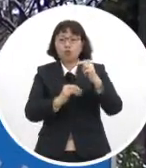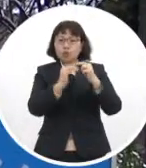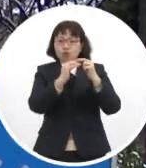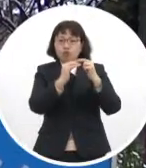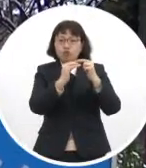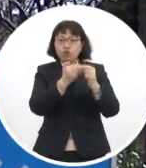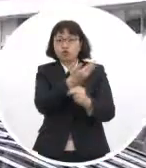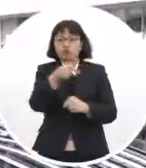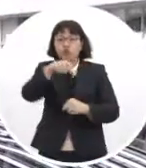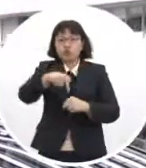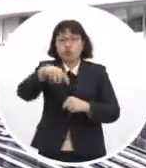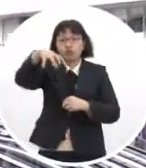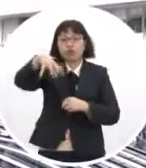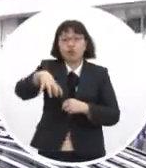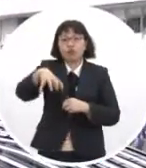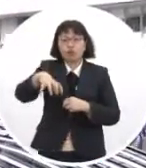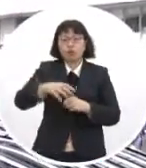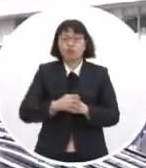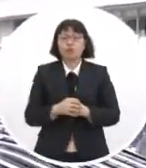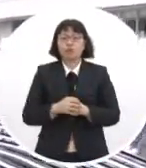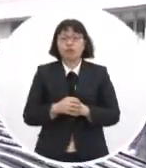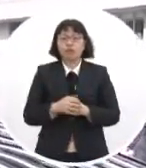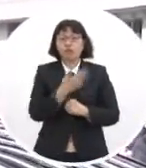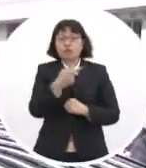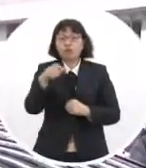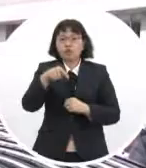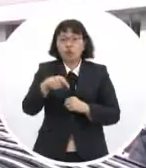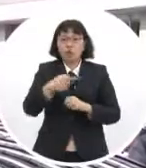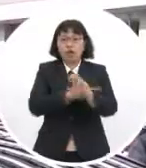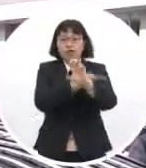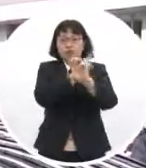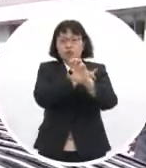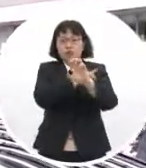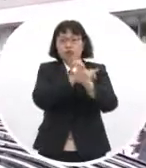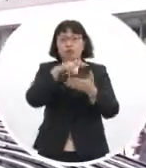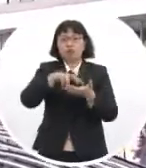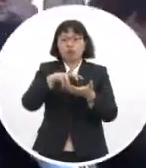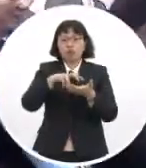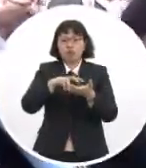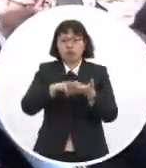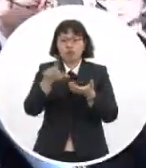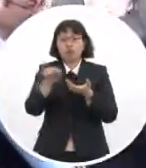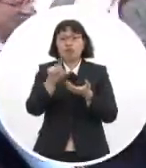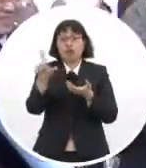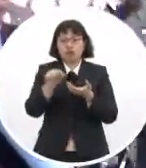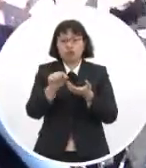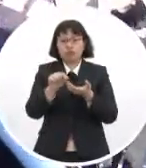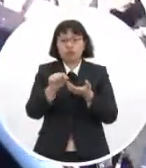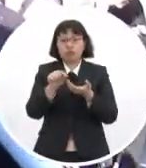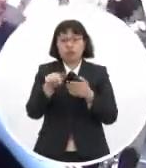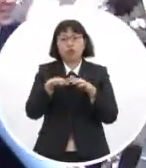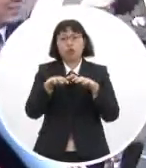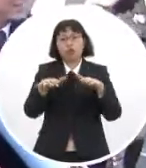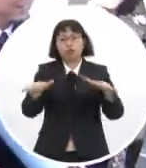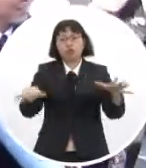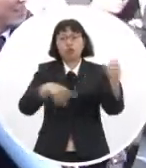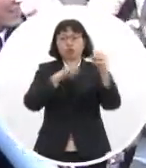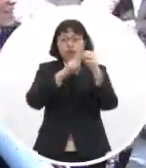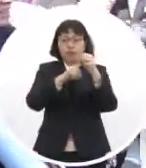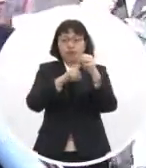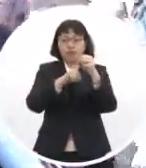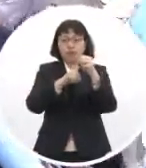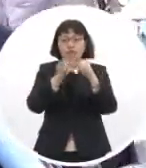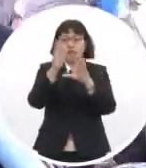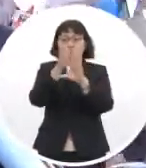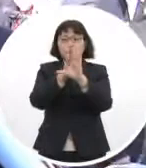ーション、水素をエネルギーとして利活用する水素社会を広く普及させていくため、県庁に